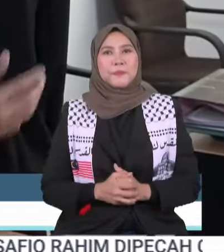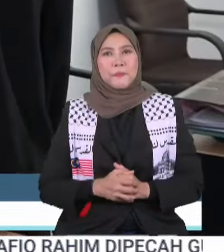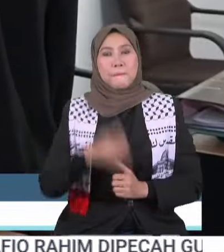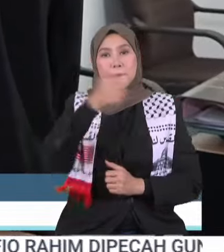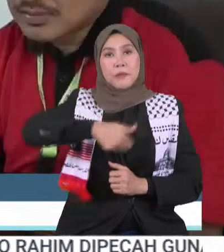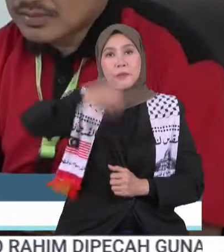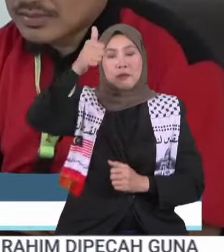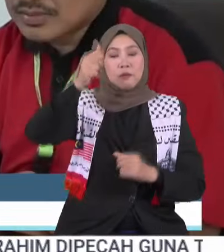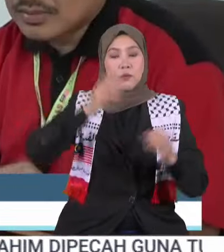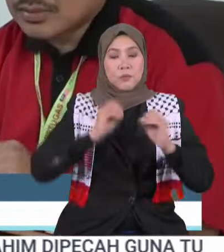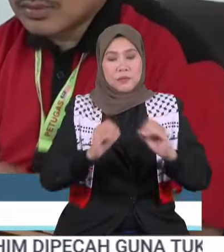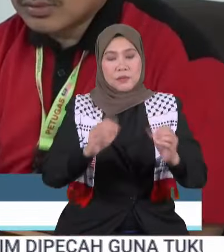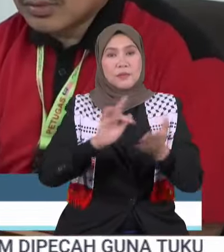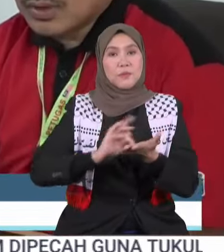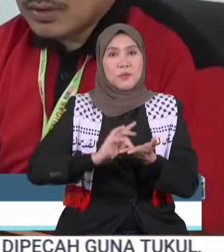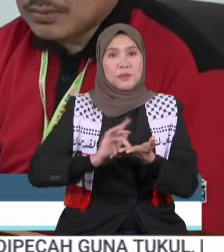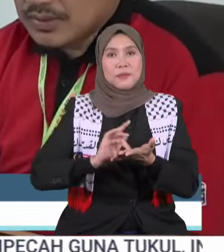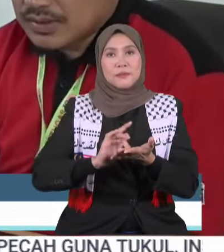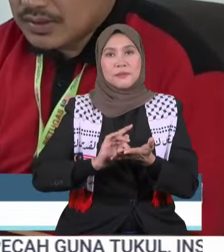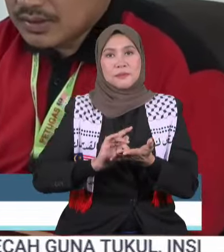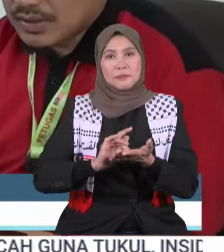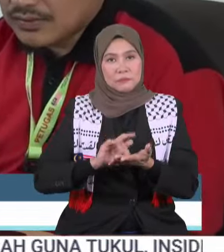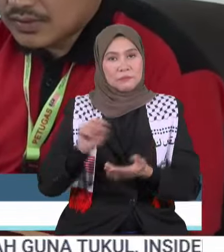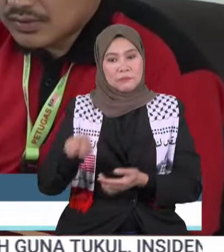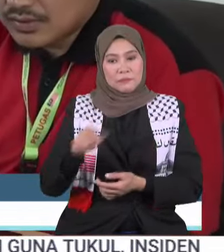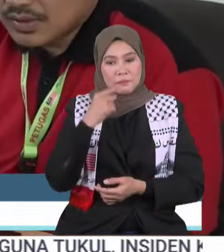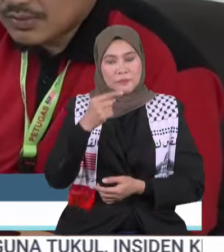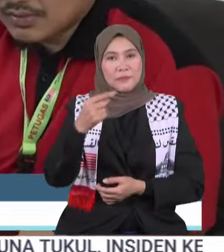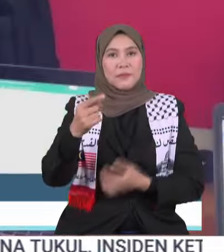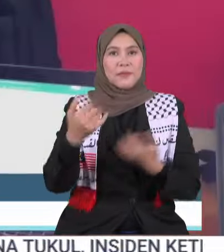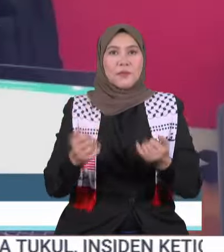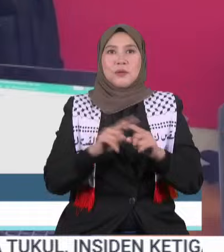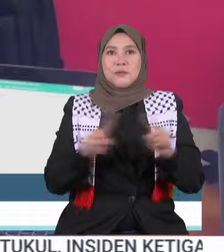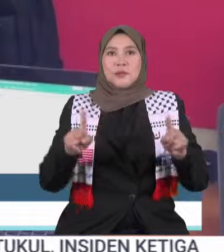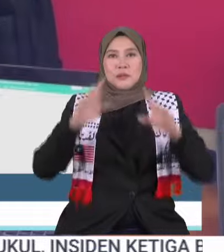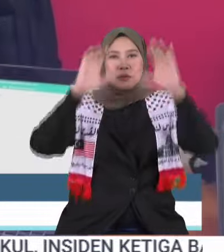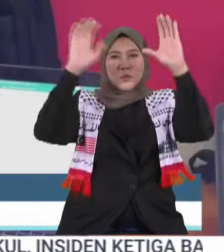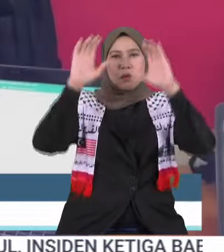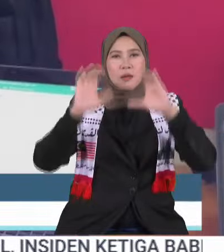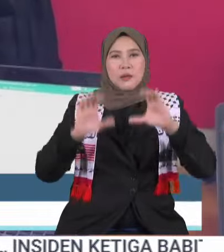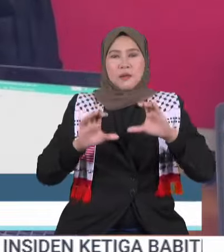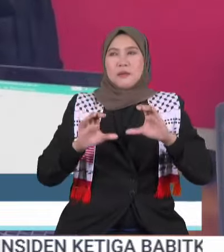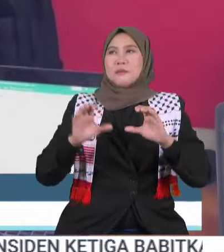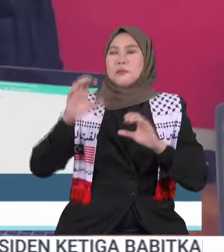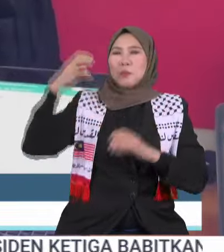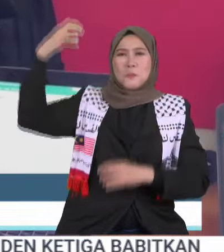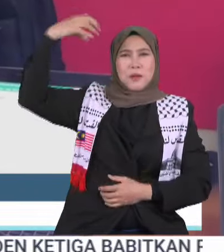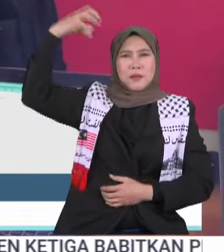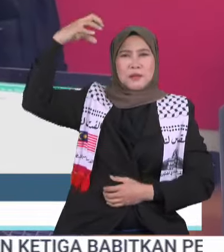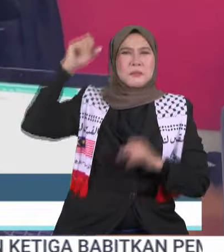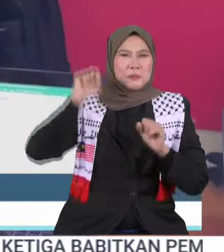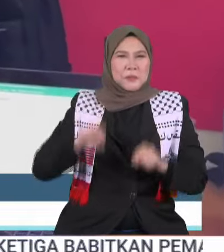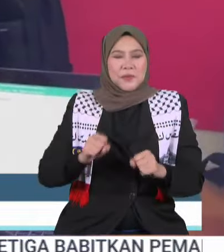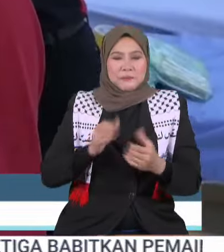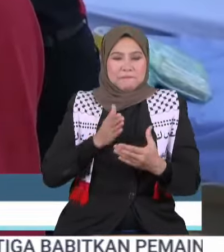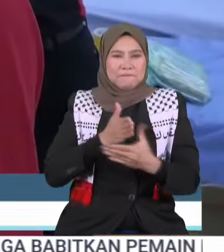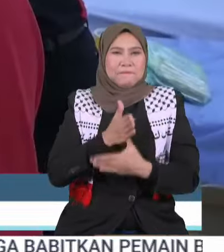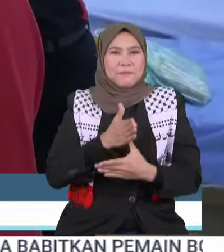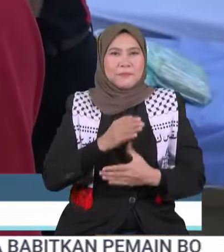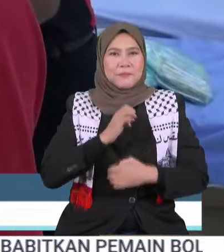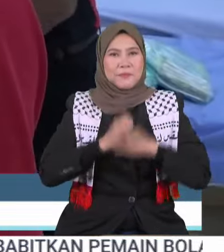Pengarah Operasi Madinah Perubatan Dr. Mahin Kudung berkata faktor perbezaan cuaca mampu mencetus gangguan emosi.